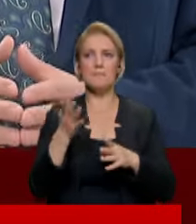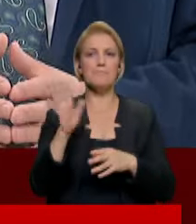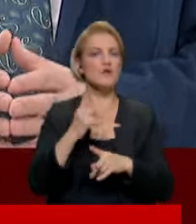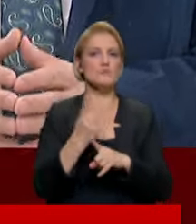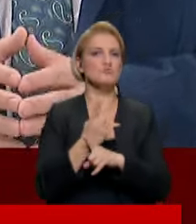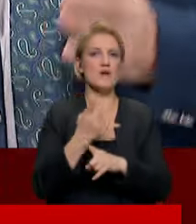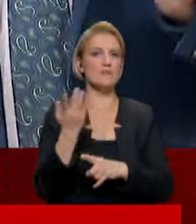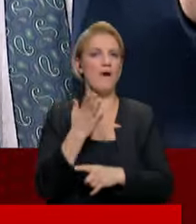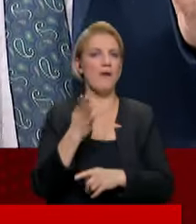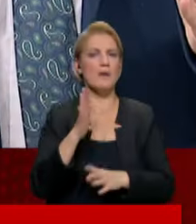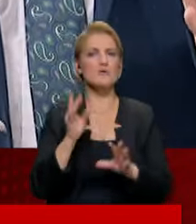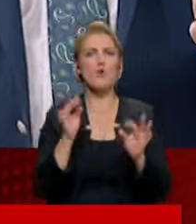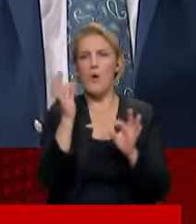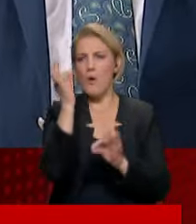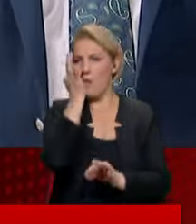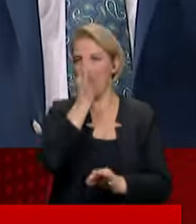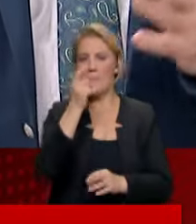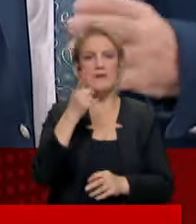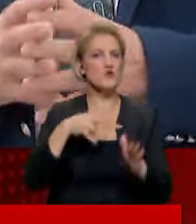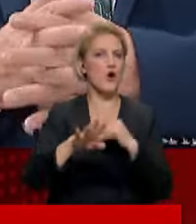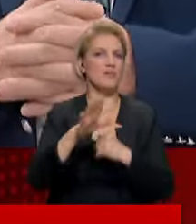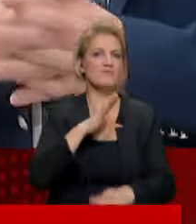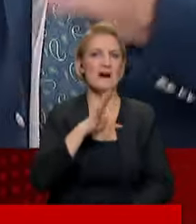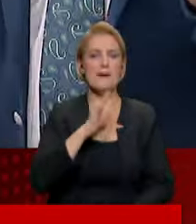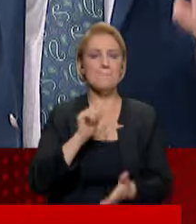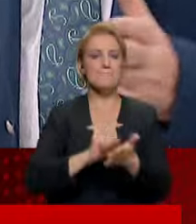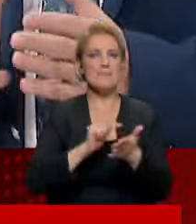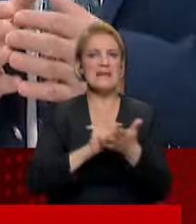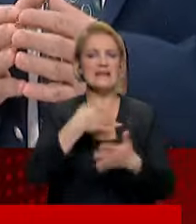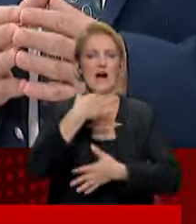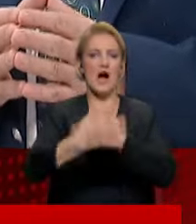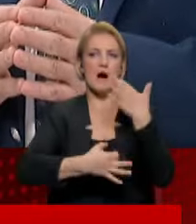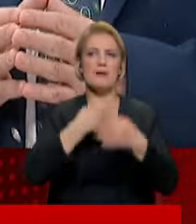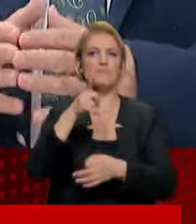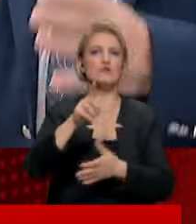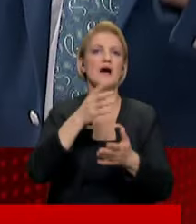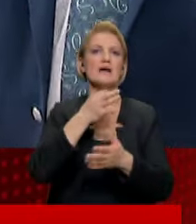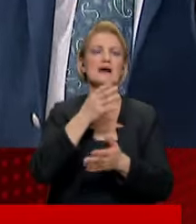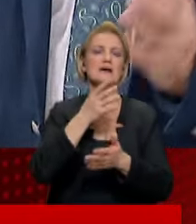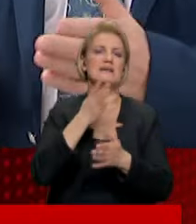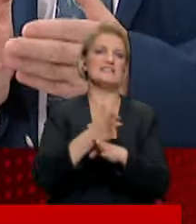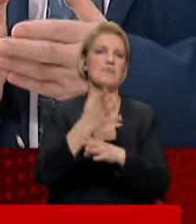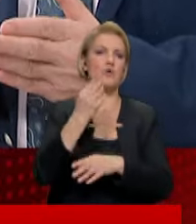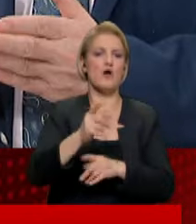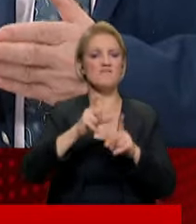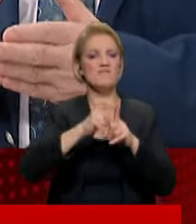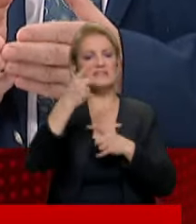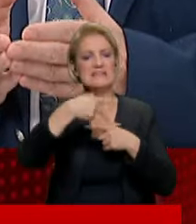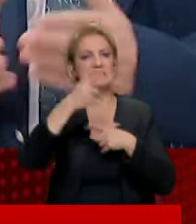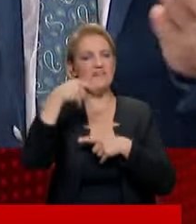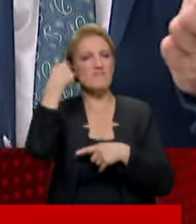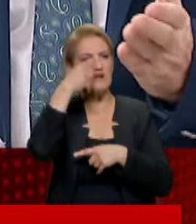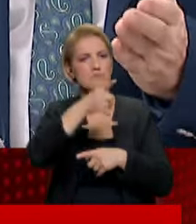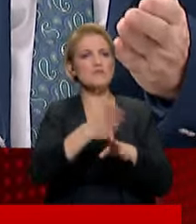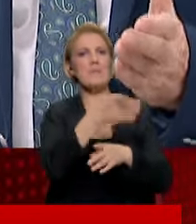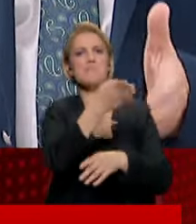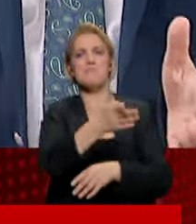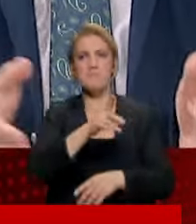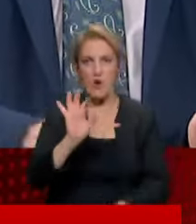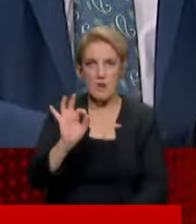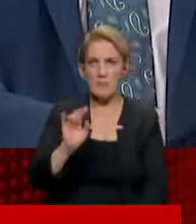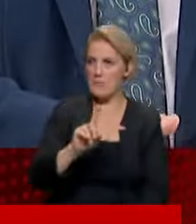şey daha hemen çok kolay bir yol vardır medyadaki haberler buna sebep oluyor diziler buna sebep oluyor öyle mi Hayır tabii